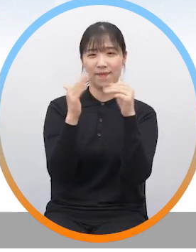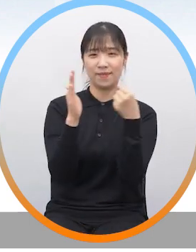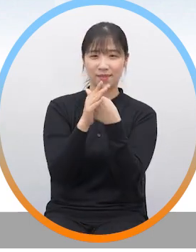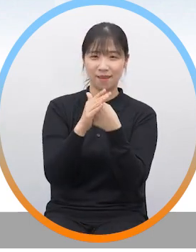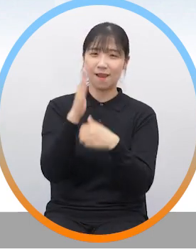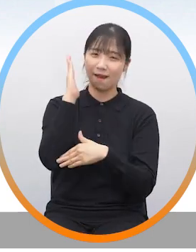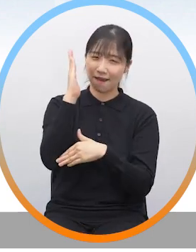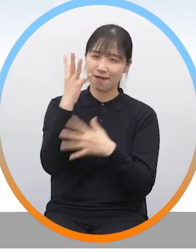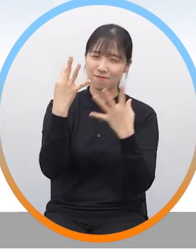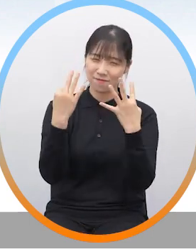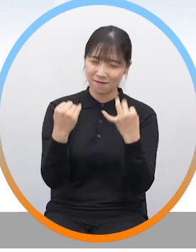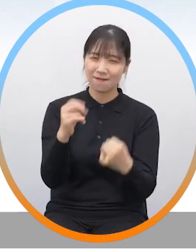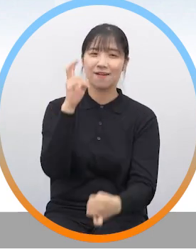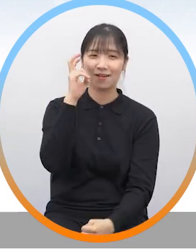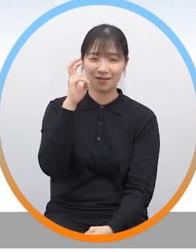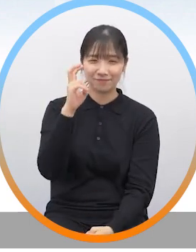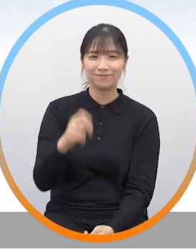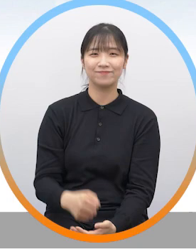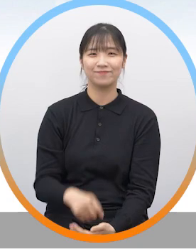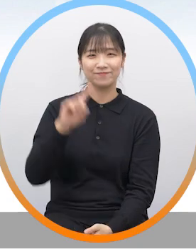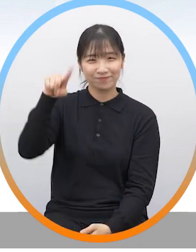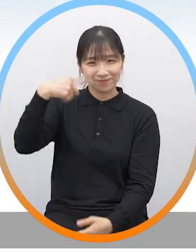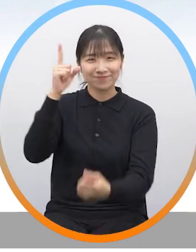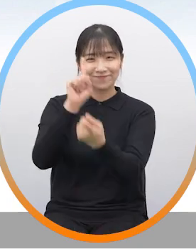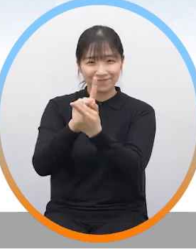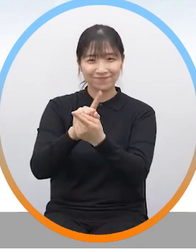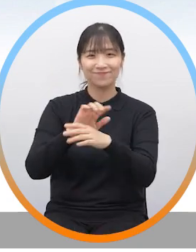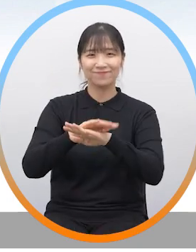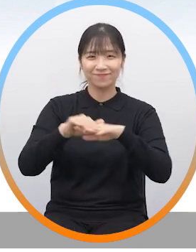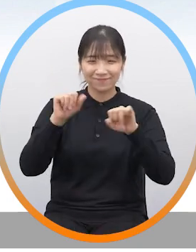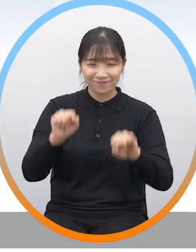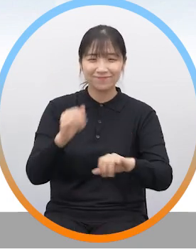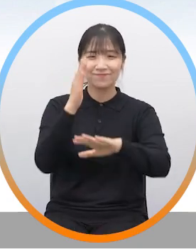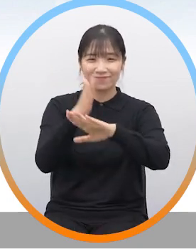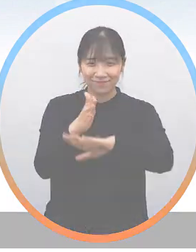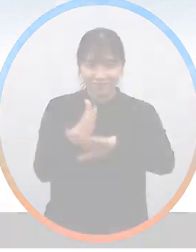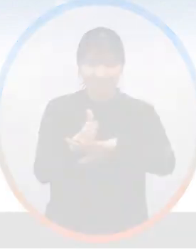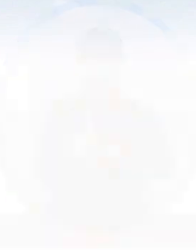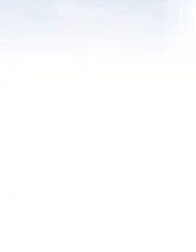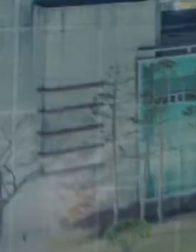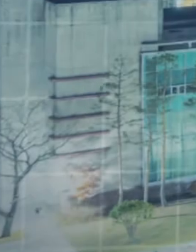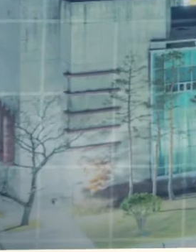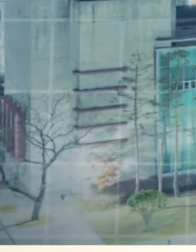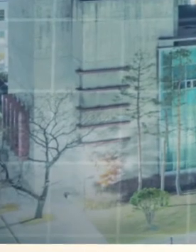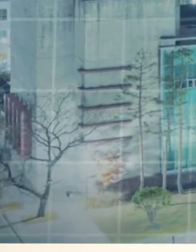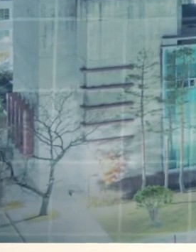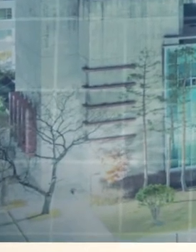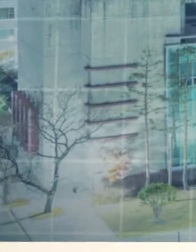말이 또 많으리라고 봅니다. 다음 시간에 뵙겠습니다. 감사합니다.